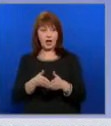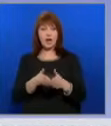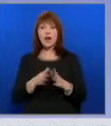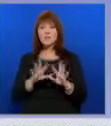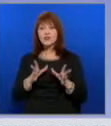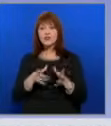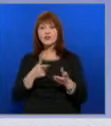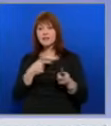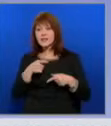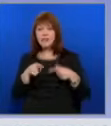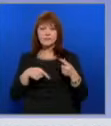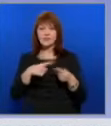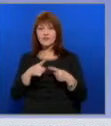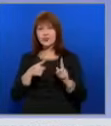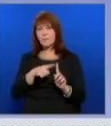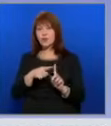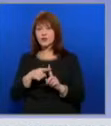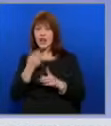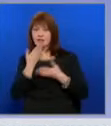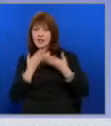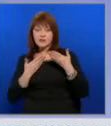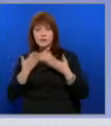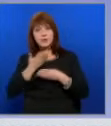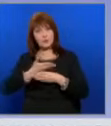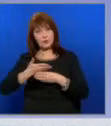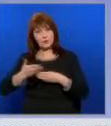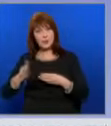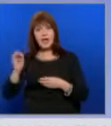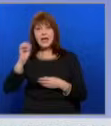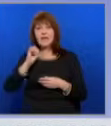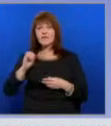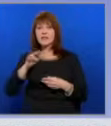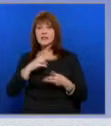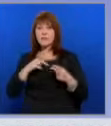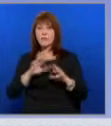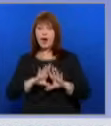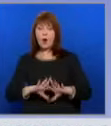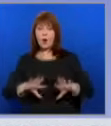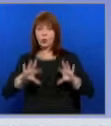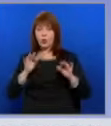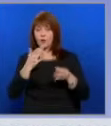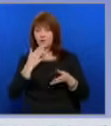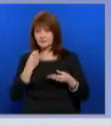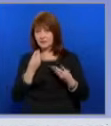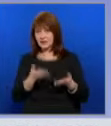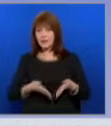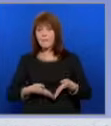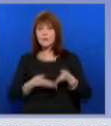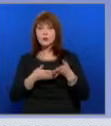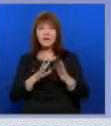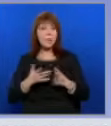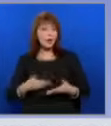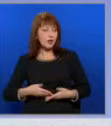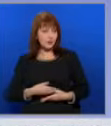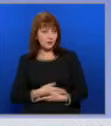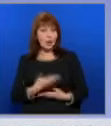Нещата се раздвижват в положителна посока, дискусиите обаче продължават и Европейската комисия е готова да предостави подкрепа, ако това е необходимо.